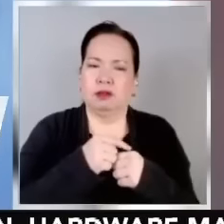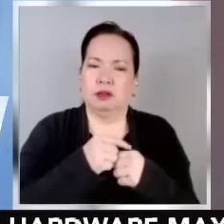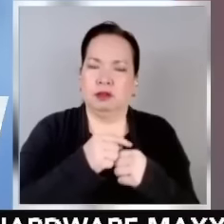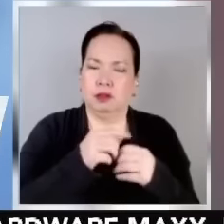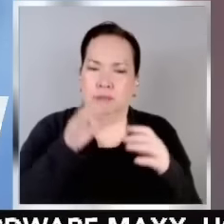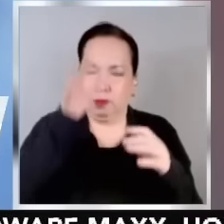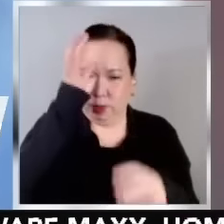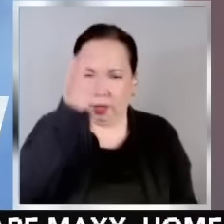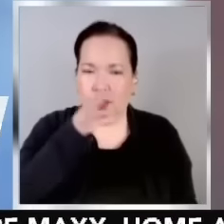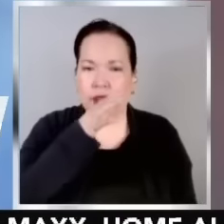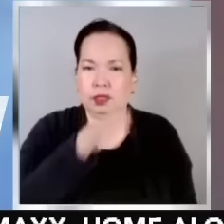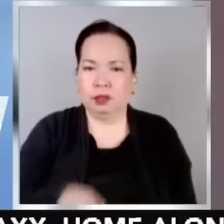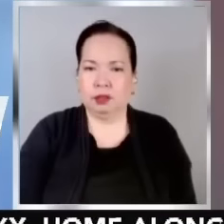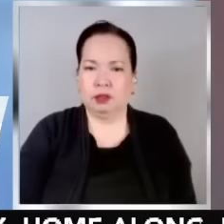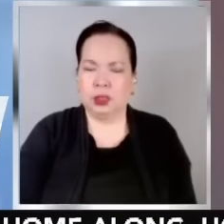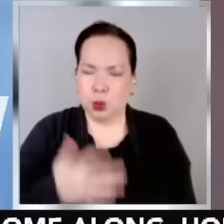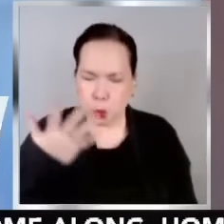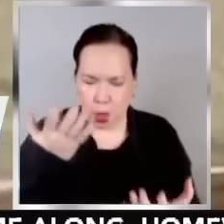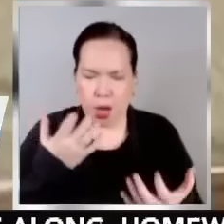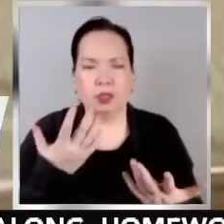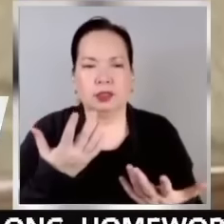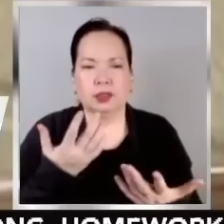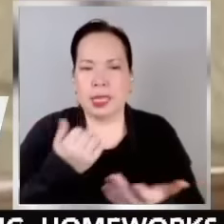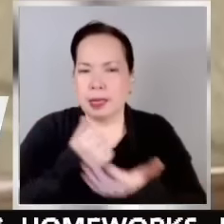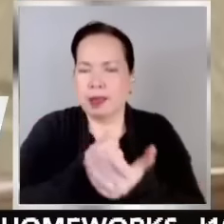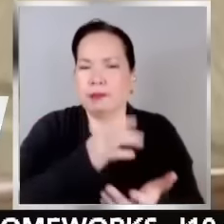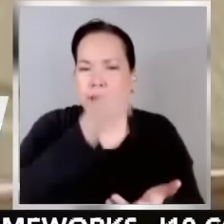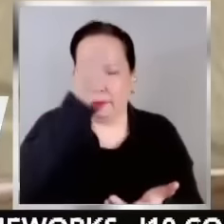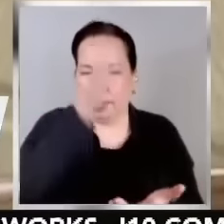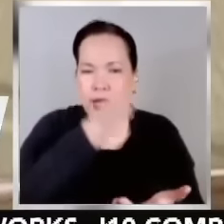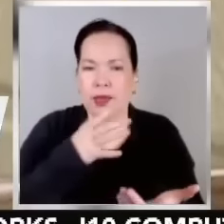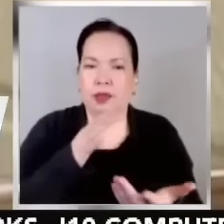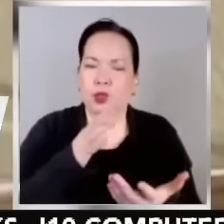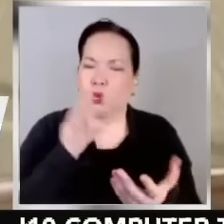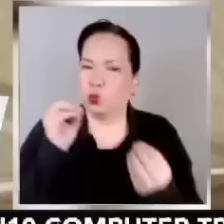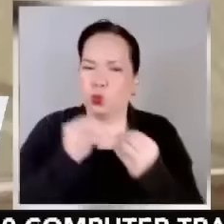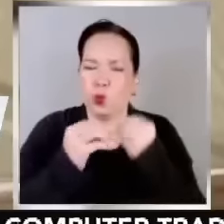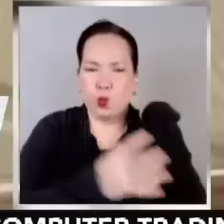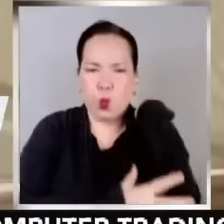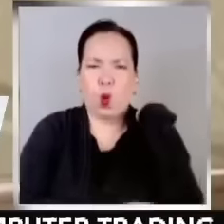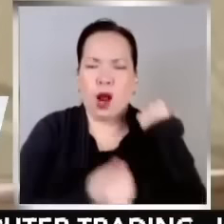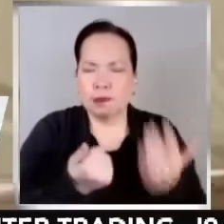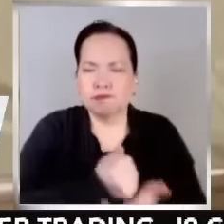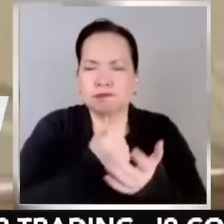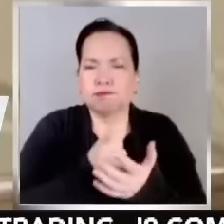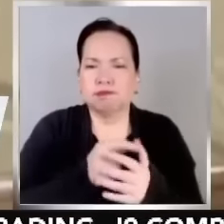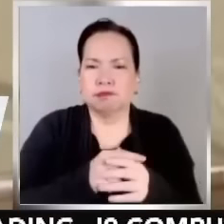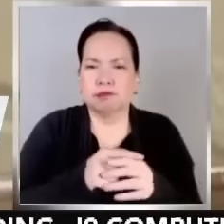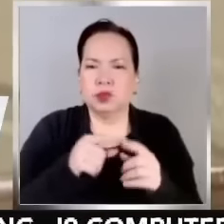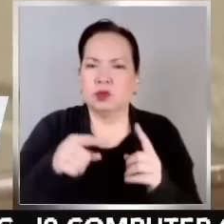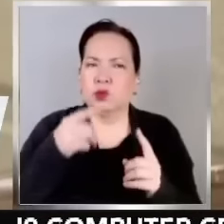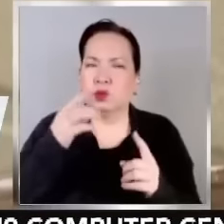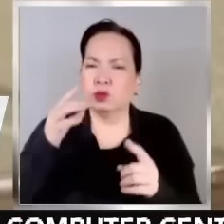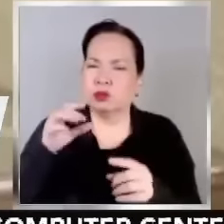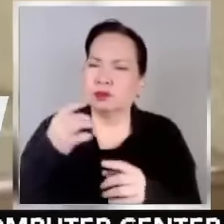ni Kenneth kahit noong bata pa. Mahirap tanggapin kasi mahaba lang yung pinakita niya sa